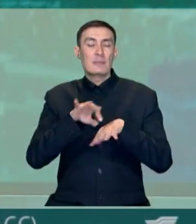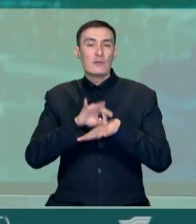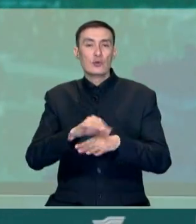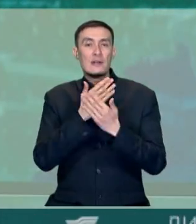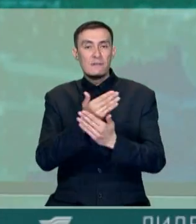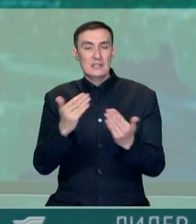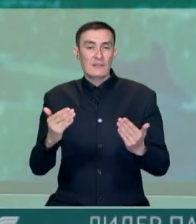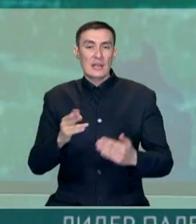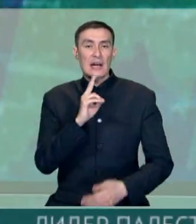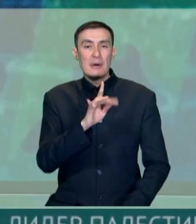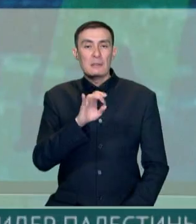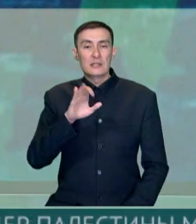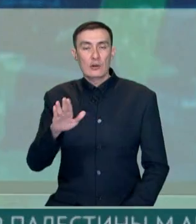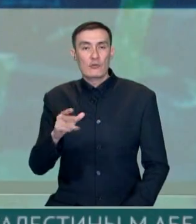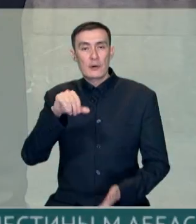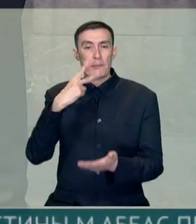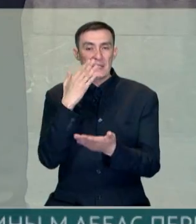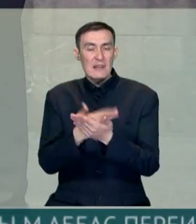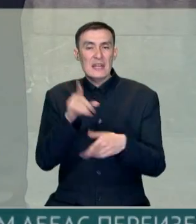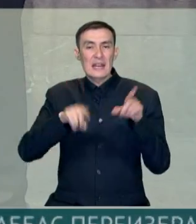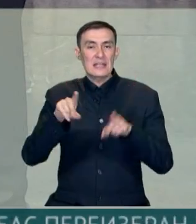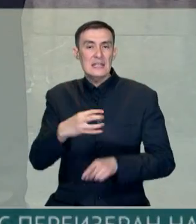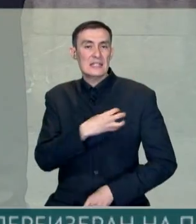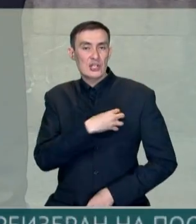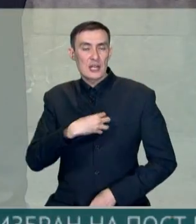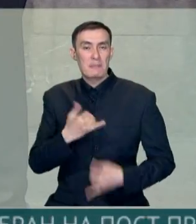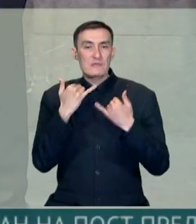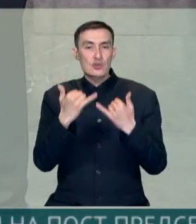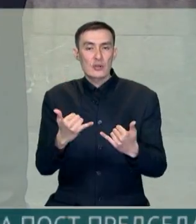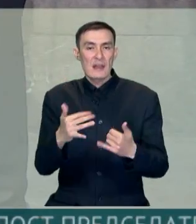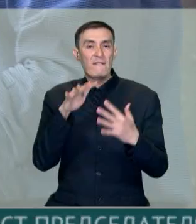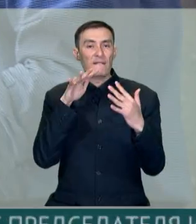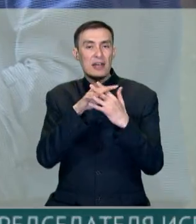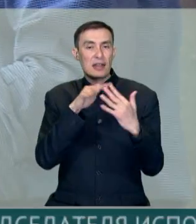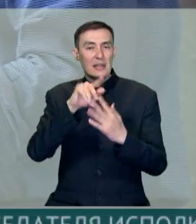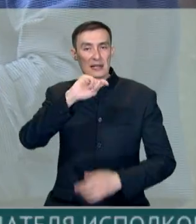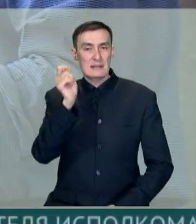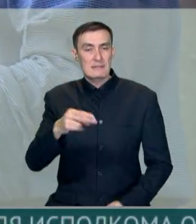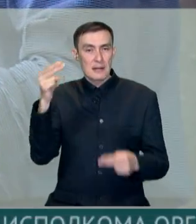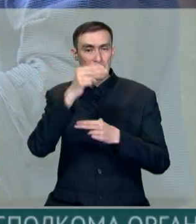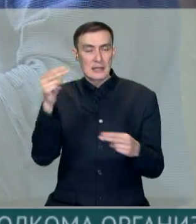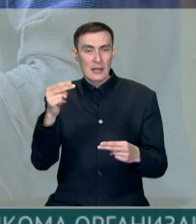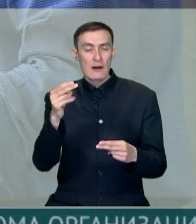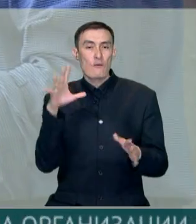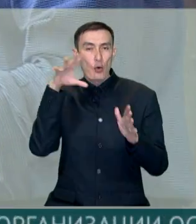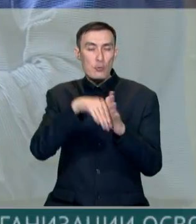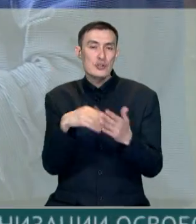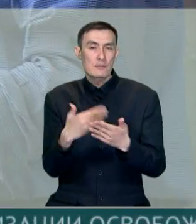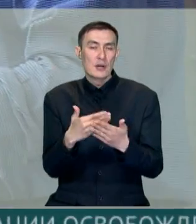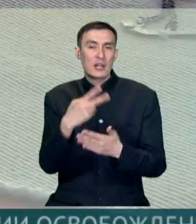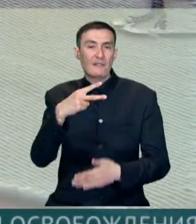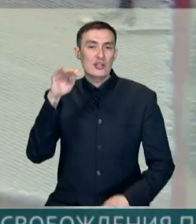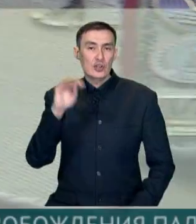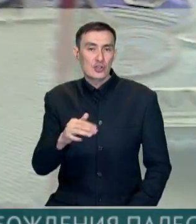столичный коллекционер Хаирбек Рамазанов представит редкие значки, посвященные военной тематике. Всего в его коллекции